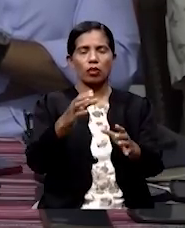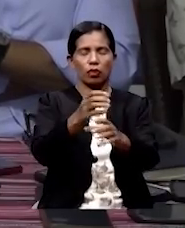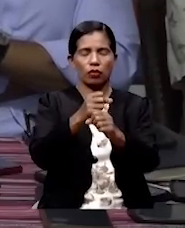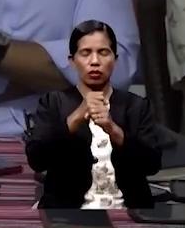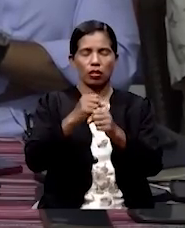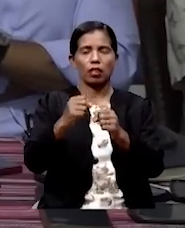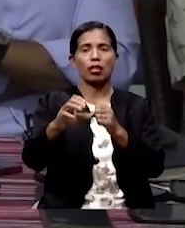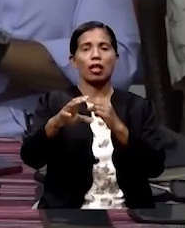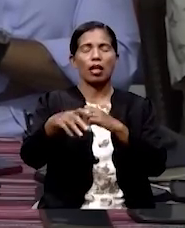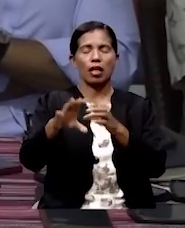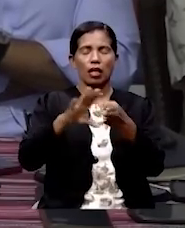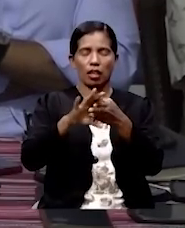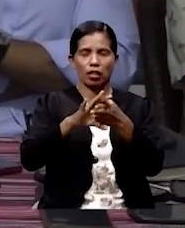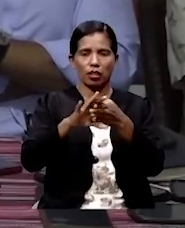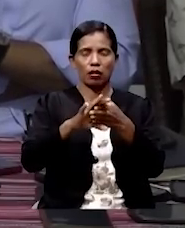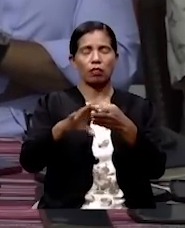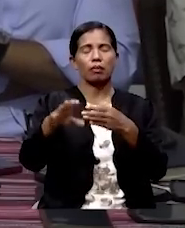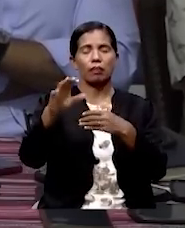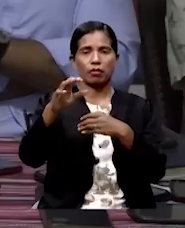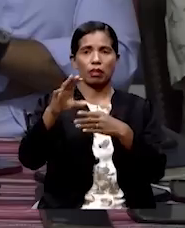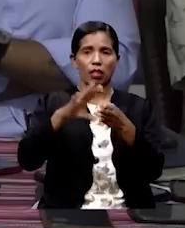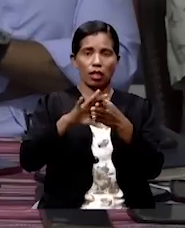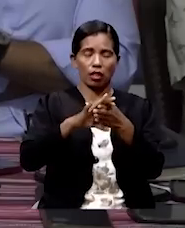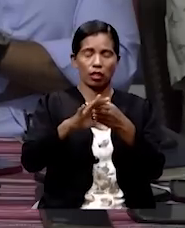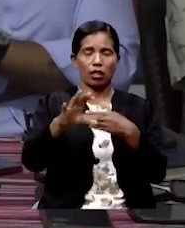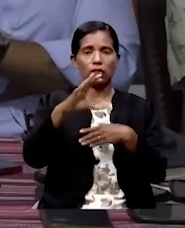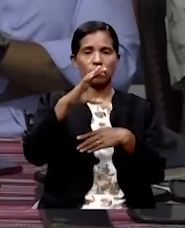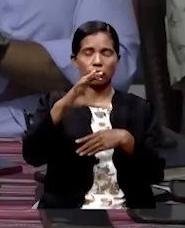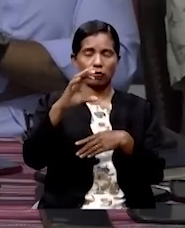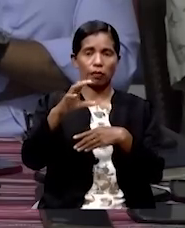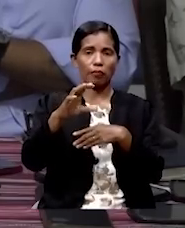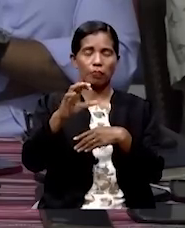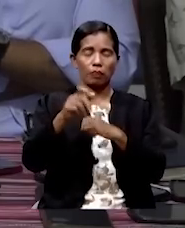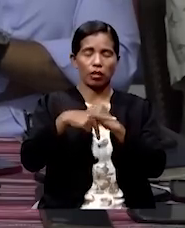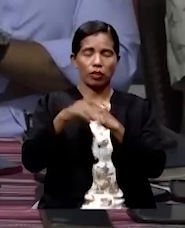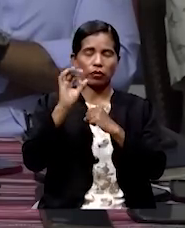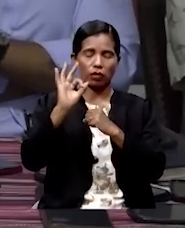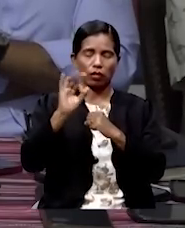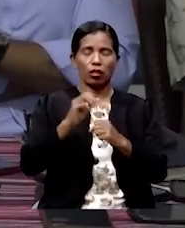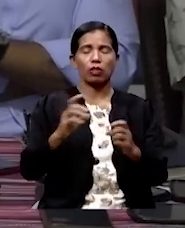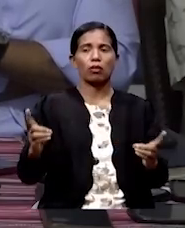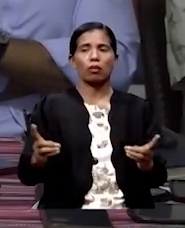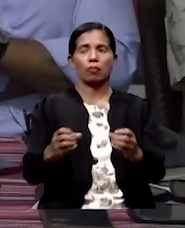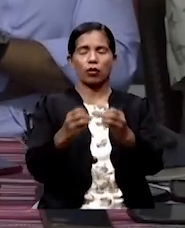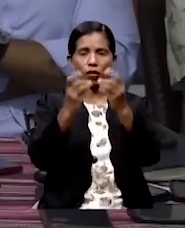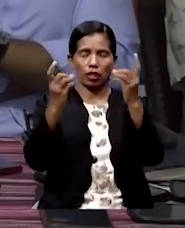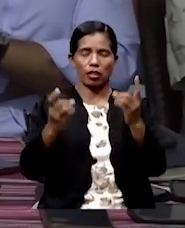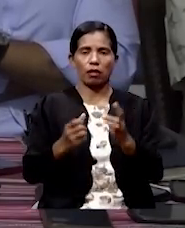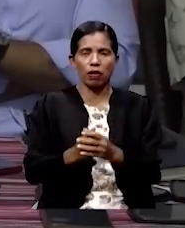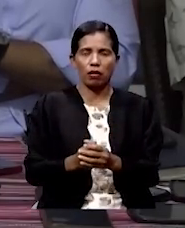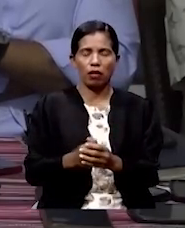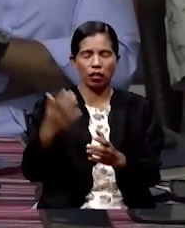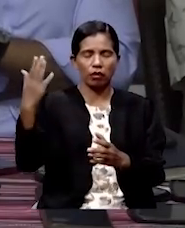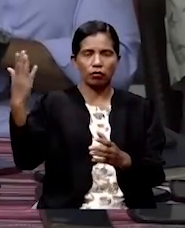atu compete o hau ne maluk sira ne be ke agora i a Comite Central fertilina